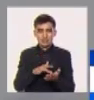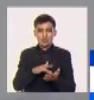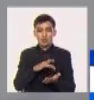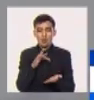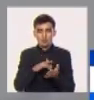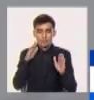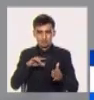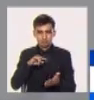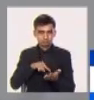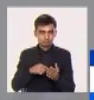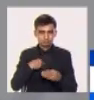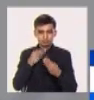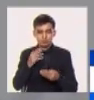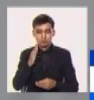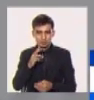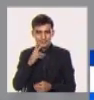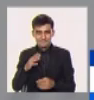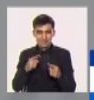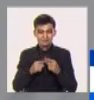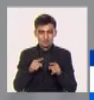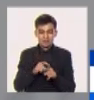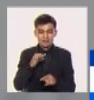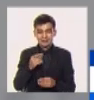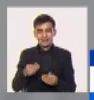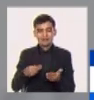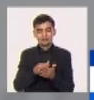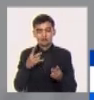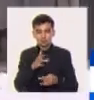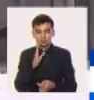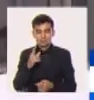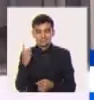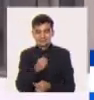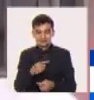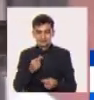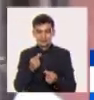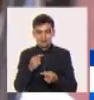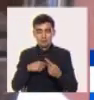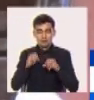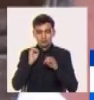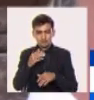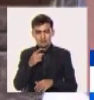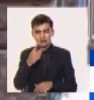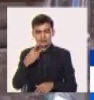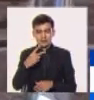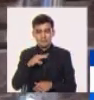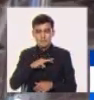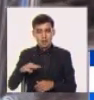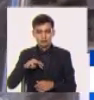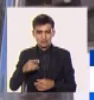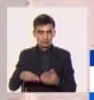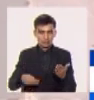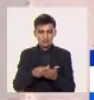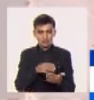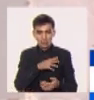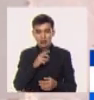на 12 миллионов. В нем говорится, что деньги должны вернуть Руслану через неделю. По словам мужчины, он отдал более 20 миллионов тенге. Теперь